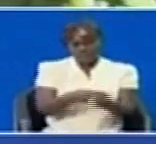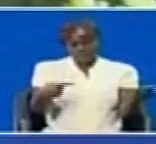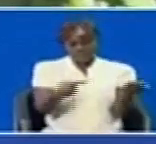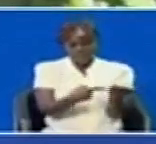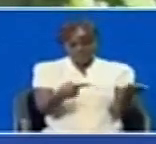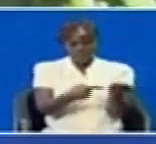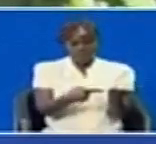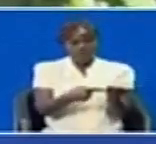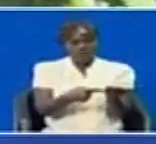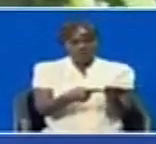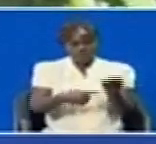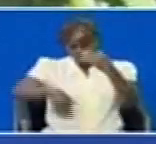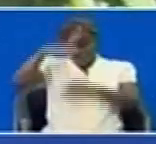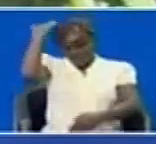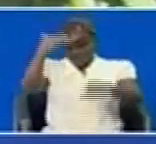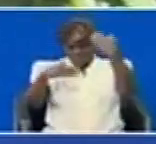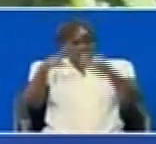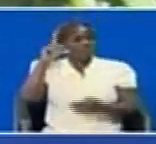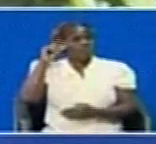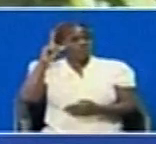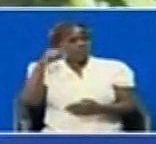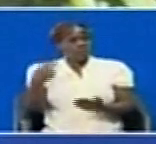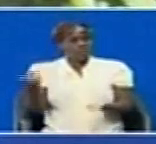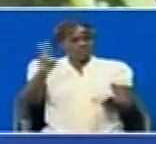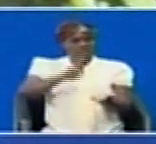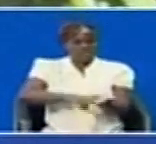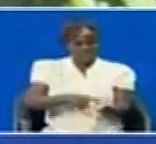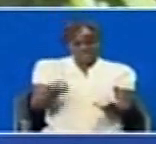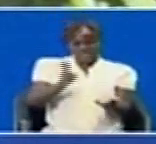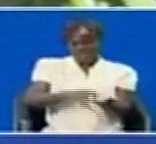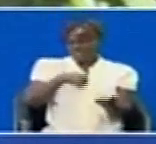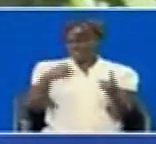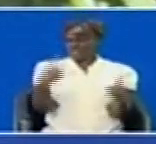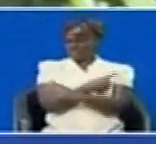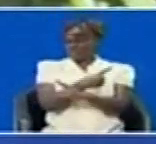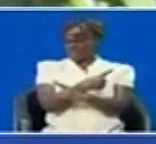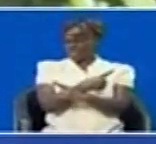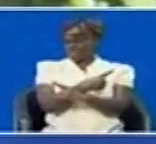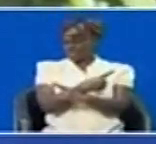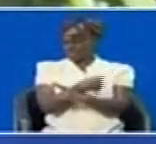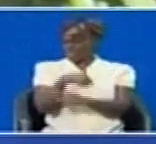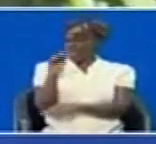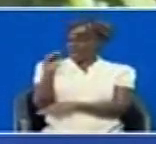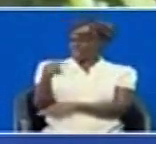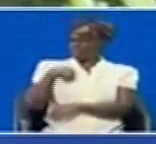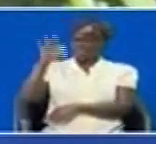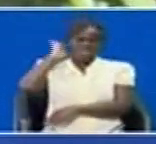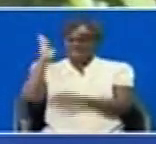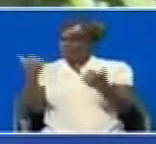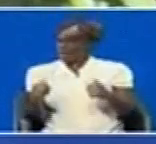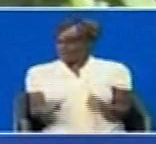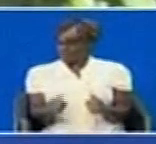University of Mombasa nimepatiwa sijui marine resource management, and then I was like, what is this? Sijaisikia kitu kama